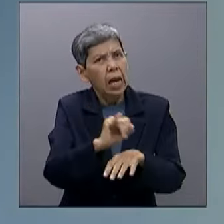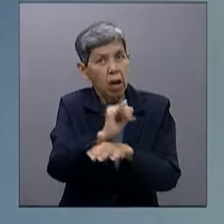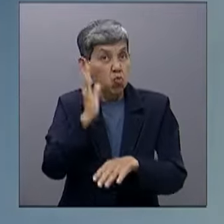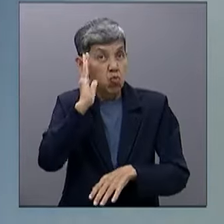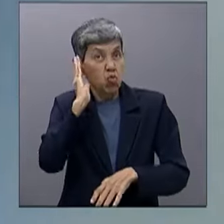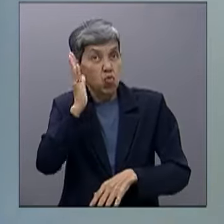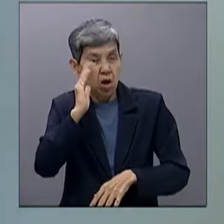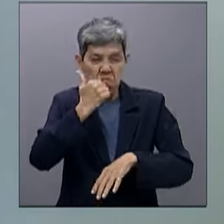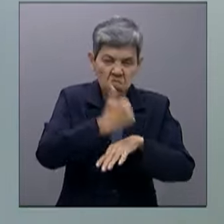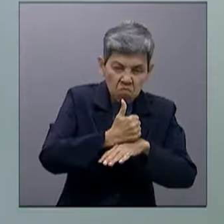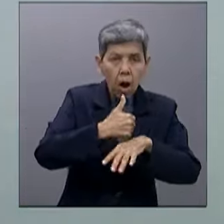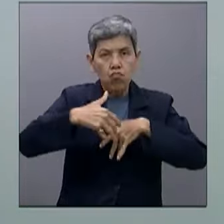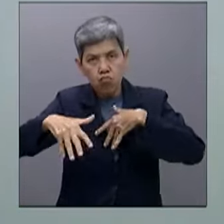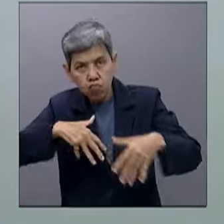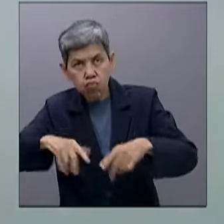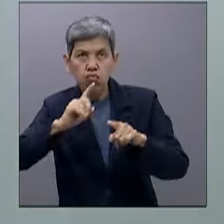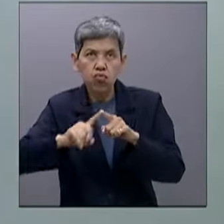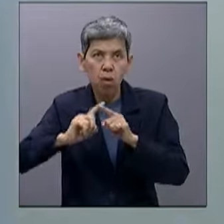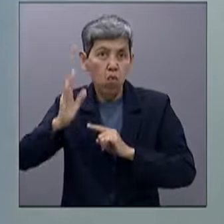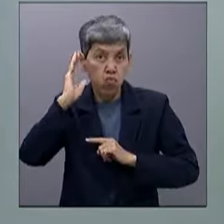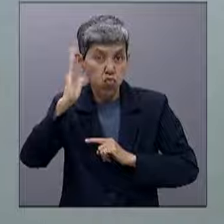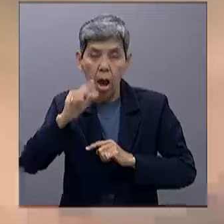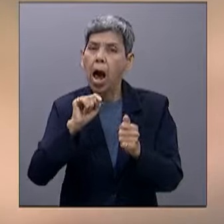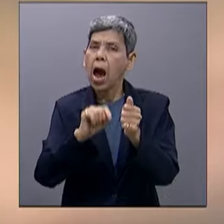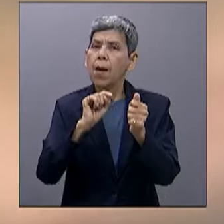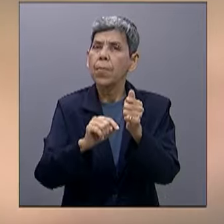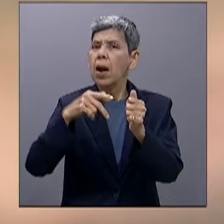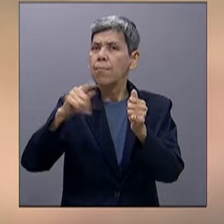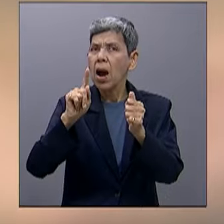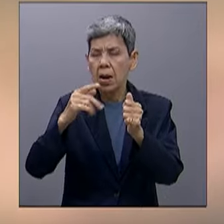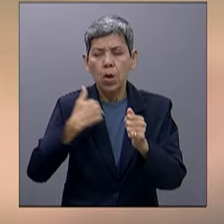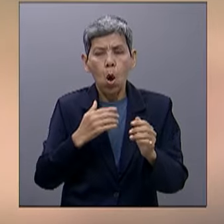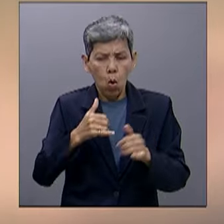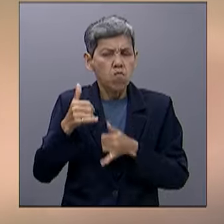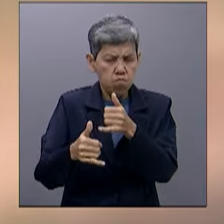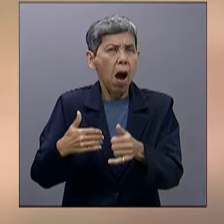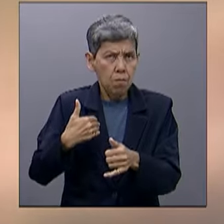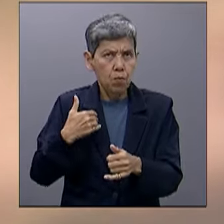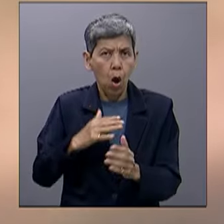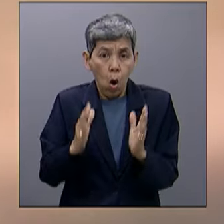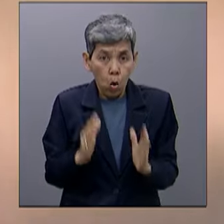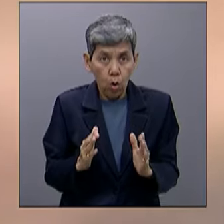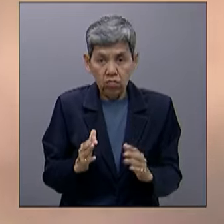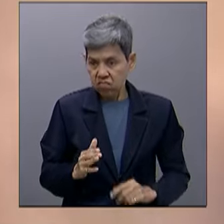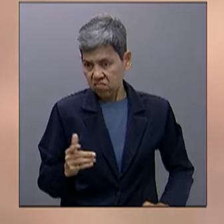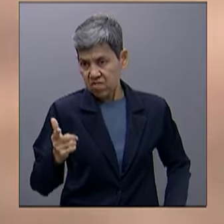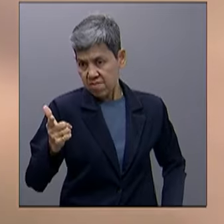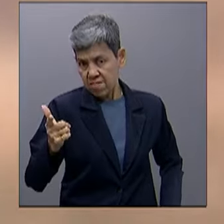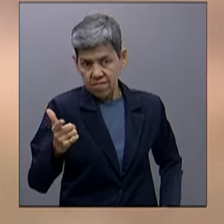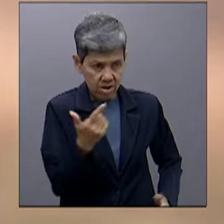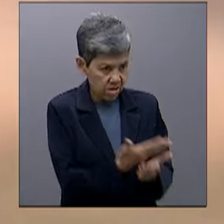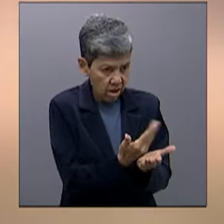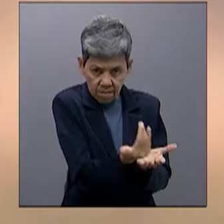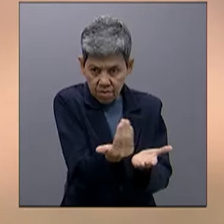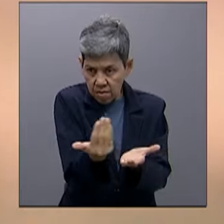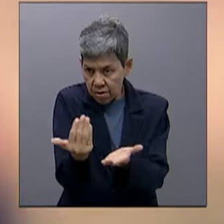ฉกรรจ์ผู้นำชุมชนท้องถิ่นในพื้นที่อำเภอปลายพยานหลายคนรวมอยู่ด้วยนำคนเข้าไปขมขู่เรียกเก็บเงิน